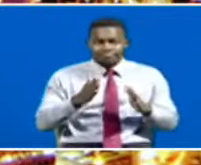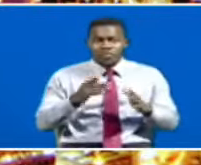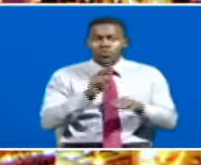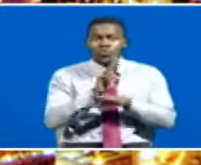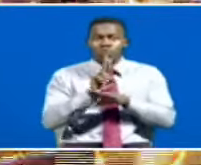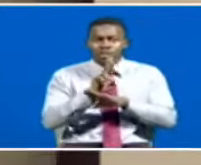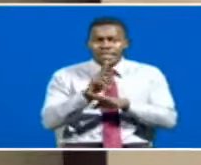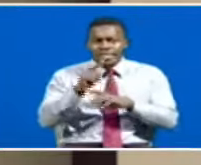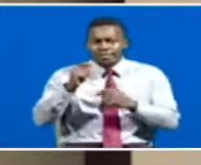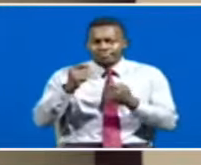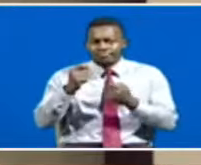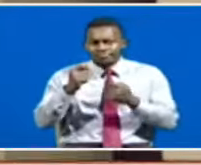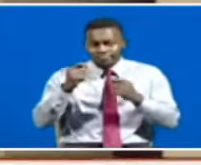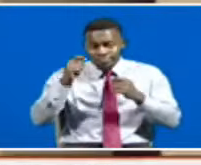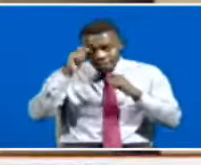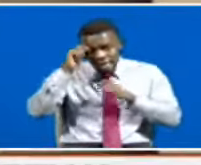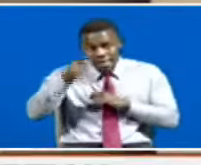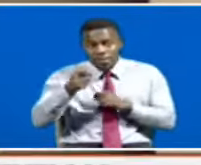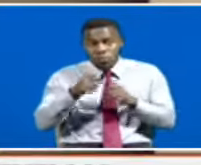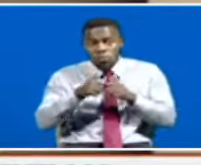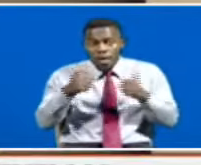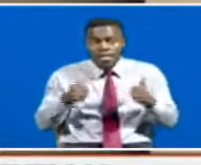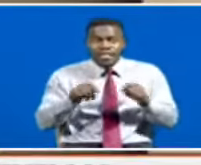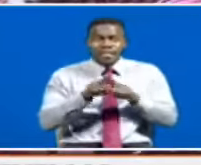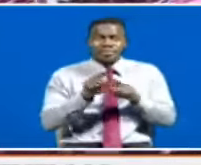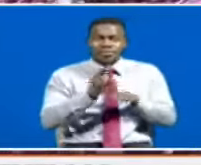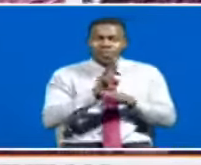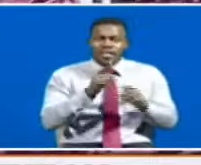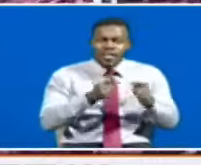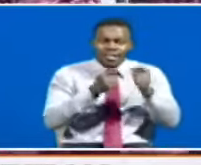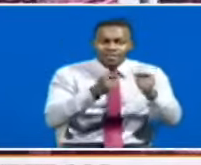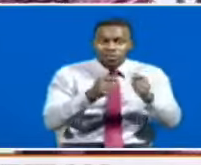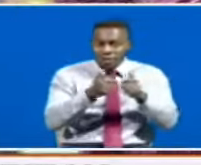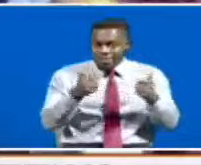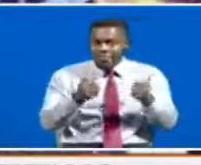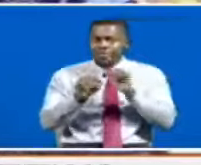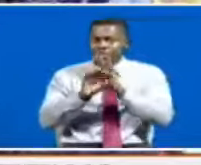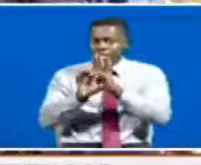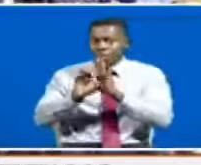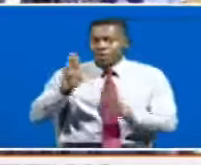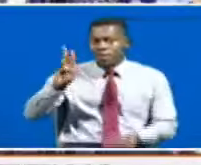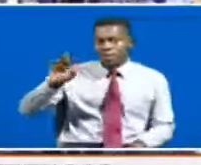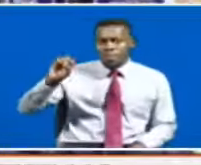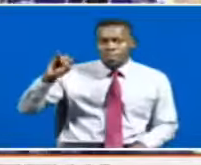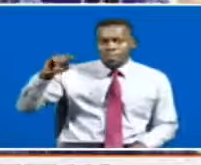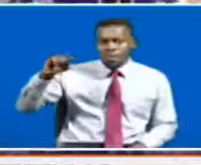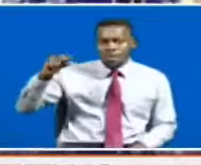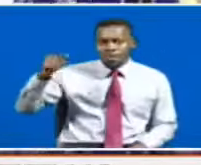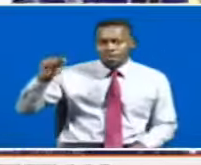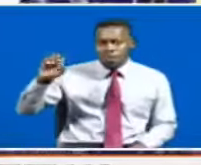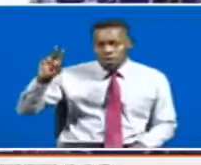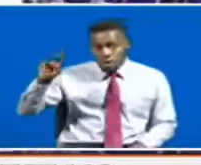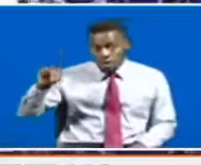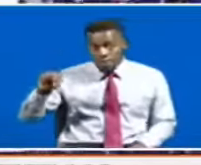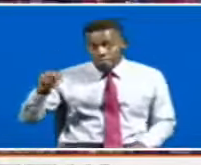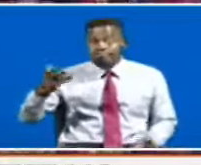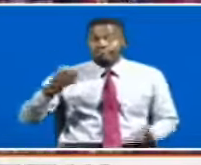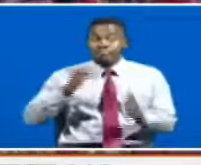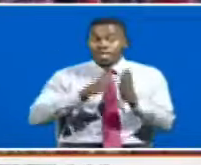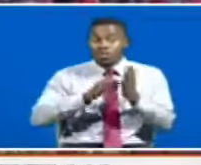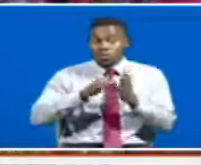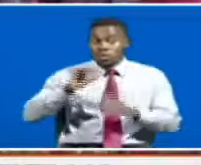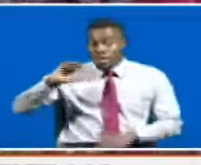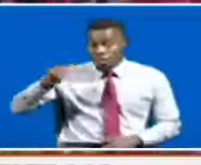mdogo. Mtazamo huu umetolewa na mkurugenzi mkuu wa shule ya msingi ya Brighton International iliyopo kaunti ya Machakos, Rose